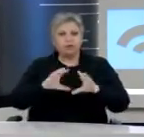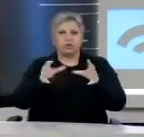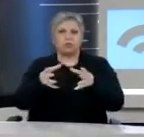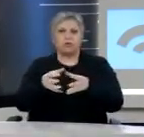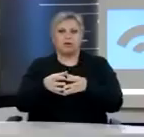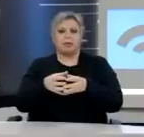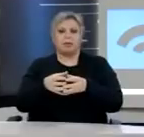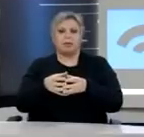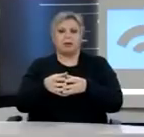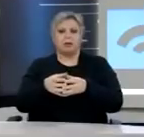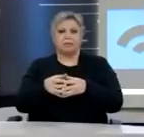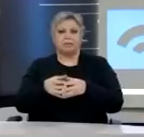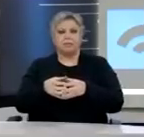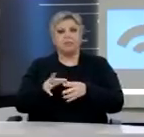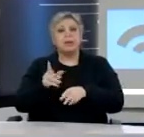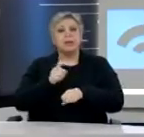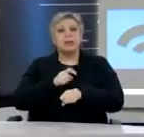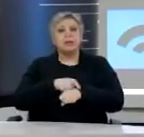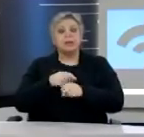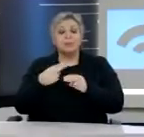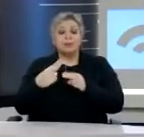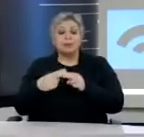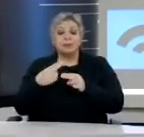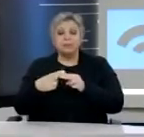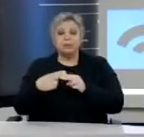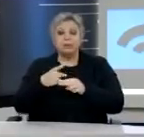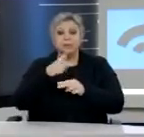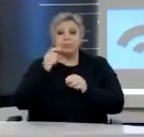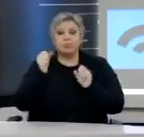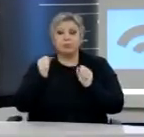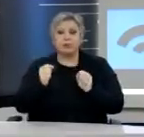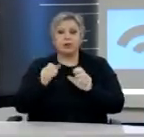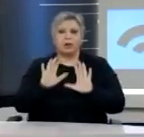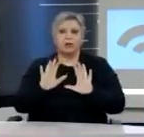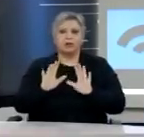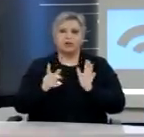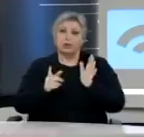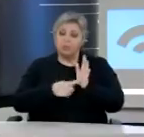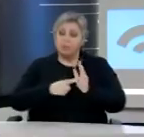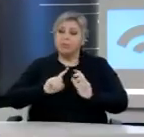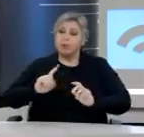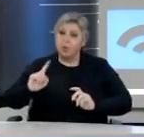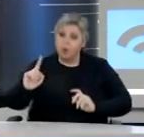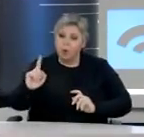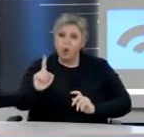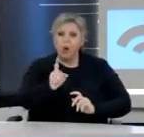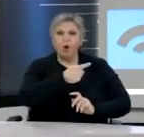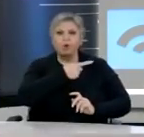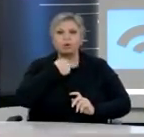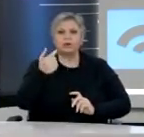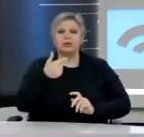Γιατί στις κρίσιμες ώρες οφείλουμε όλοι να παίρνουμε θέση. Οι βουλευτές δεν είναι